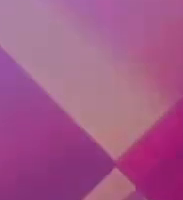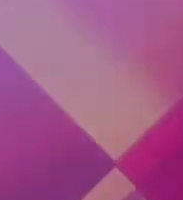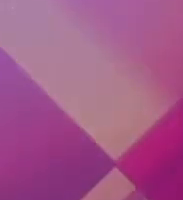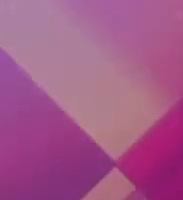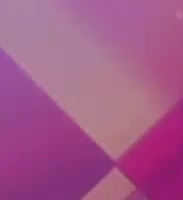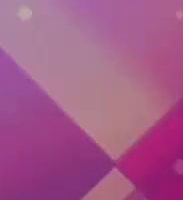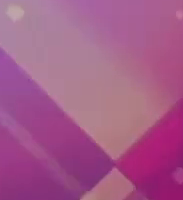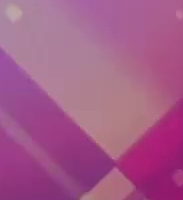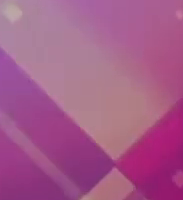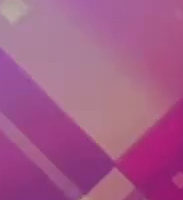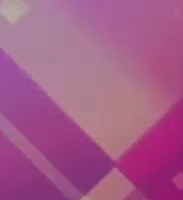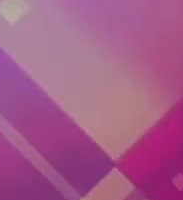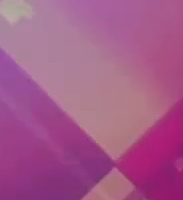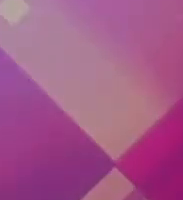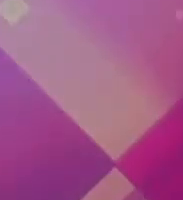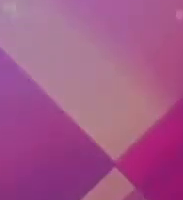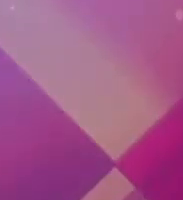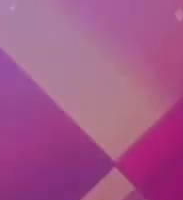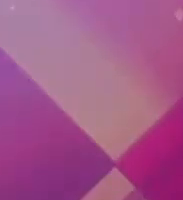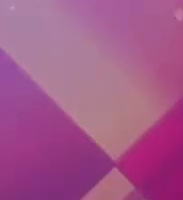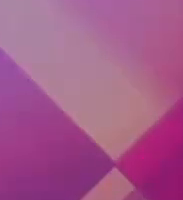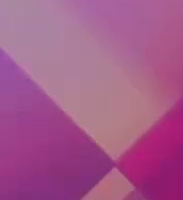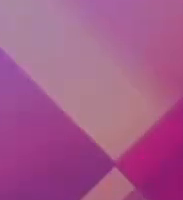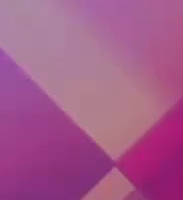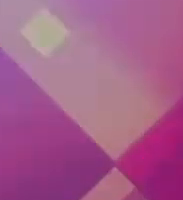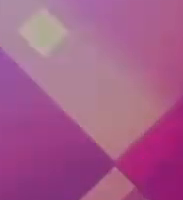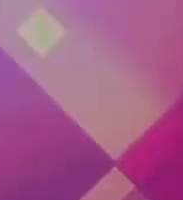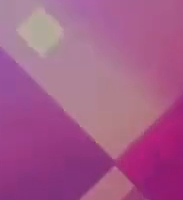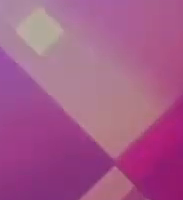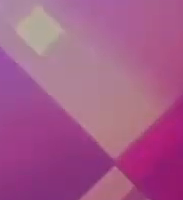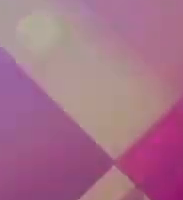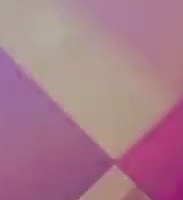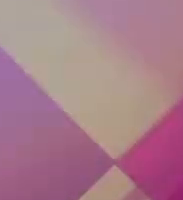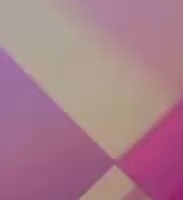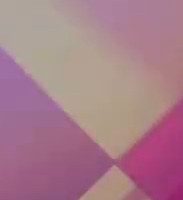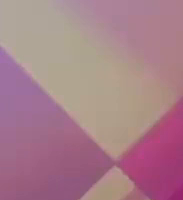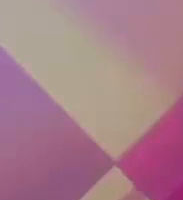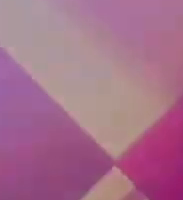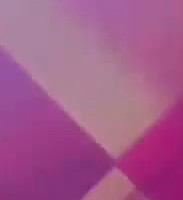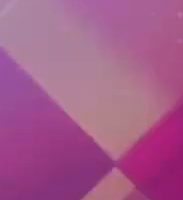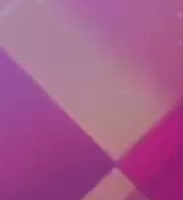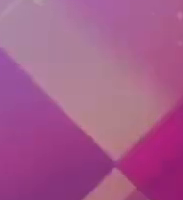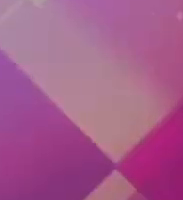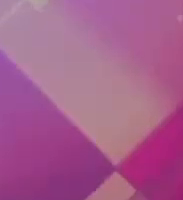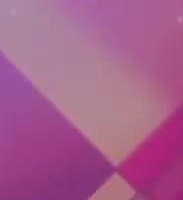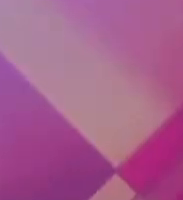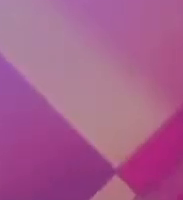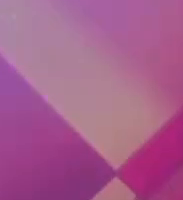라방에도 많은 관심 부탁드리겠습니다. 자, 좋은 주말 보내시고요. 저희들은 다음 주 월요일 아침 9시 15분에 더욱더